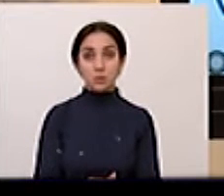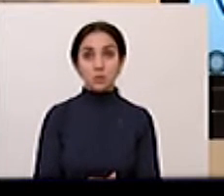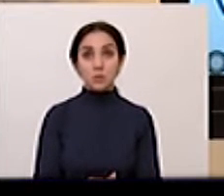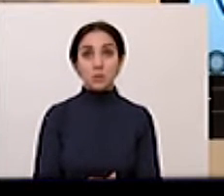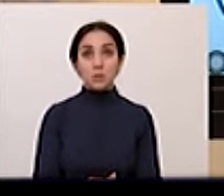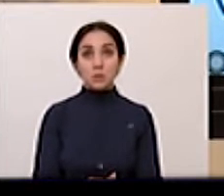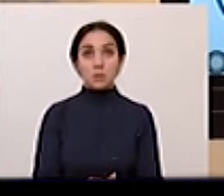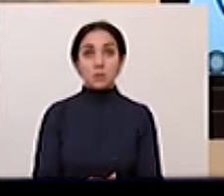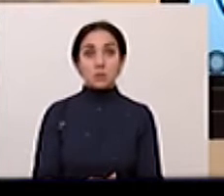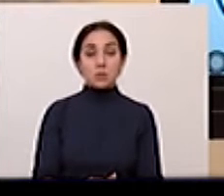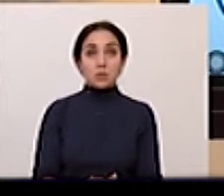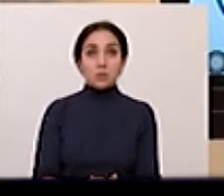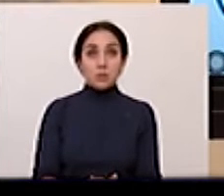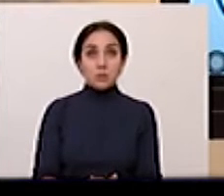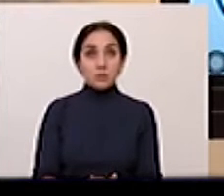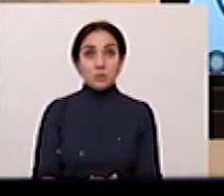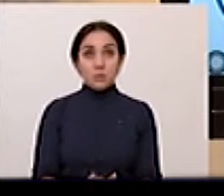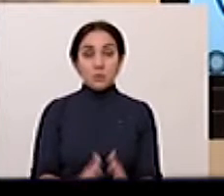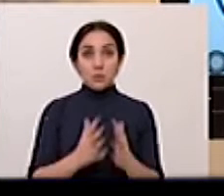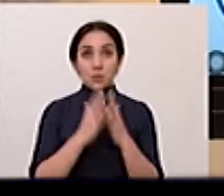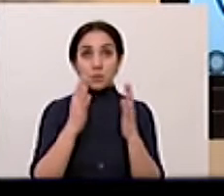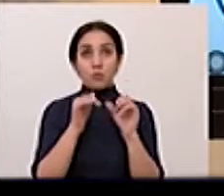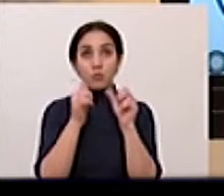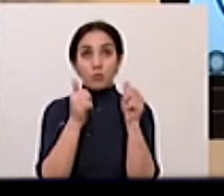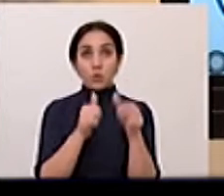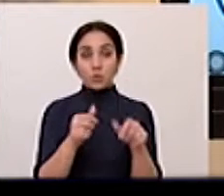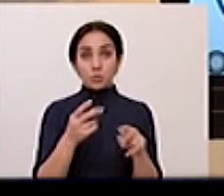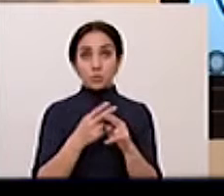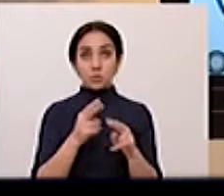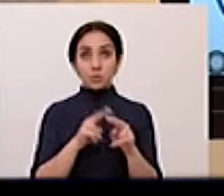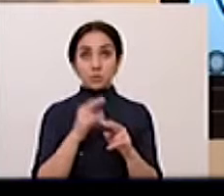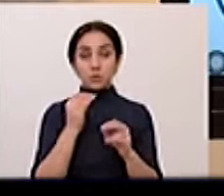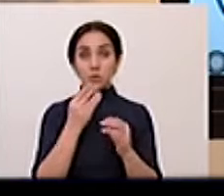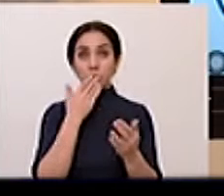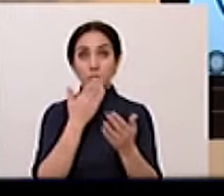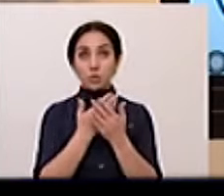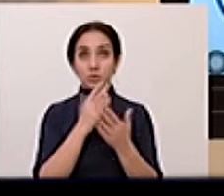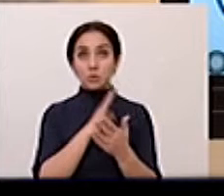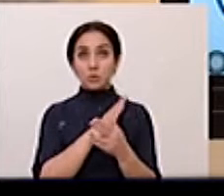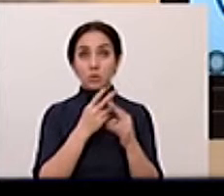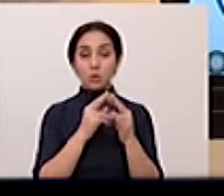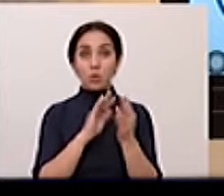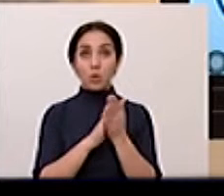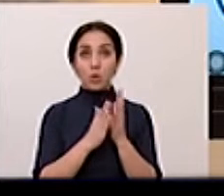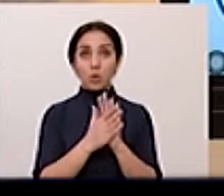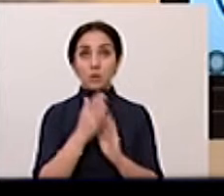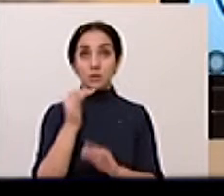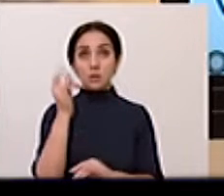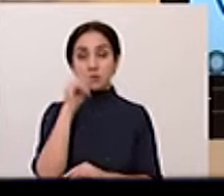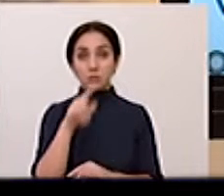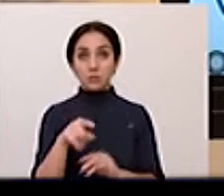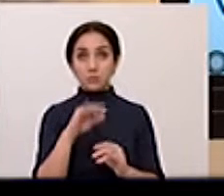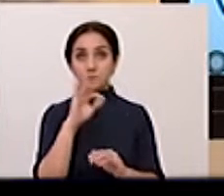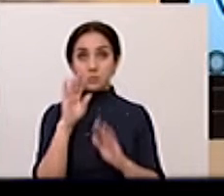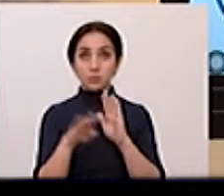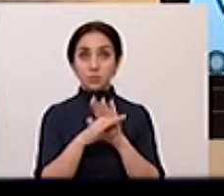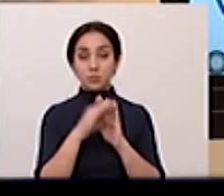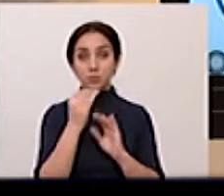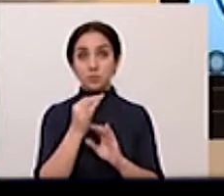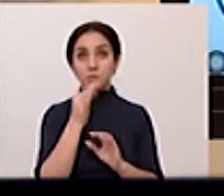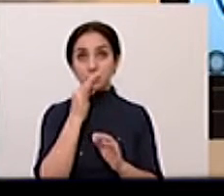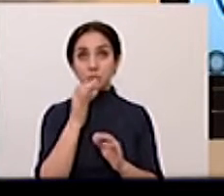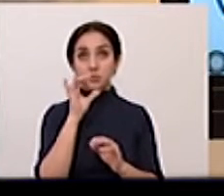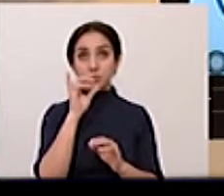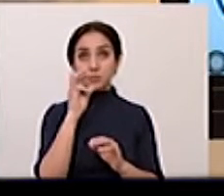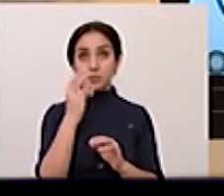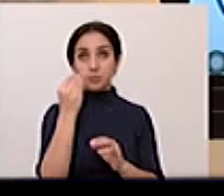uchun hajm formulasiga murojaat etgan holatda integral ostidagi ifodani, ya'ni